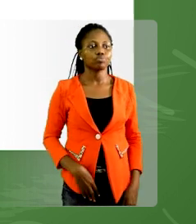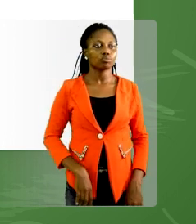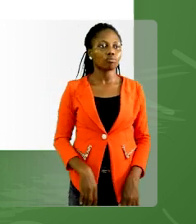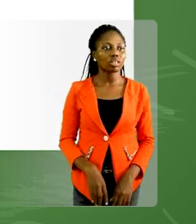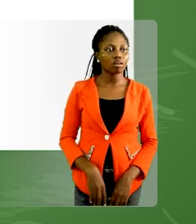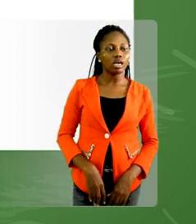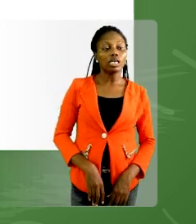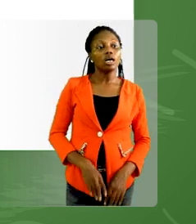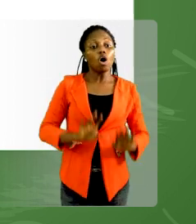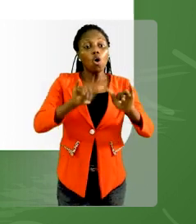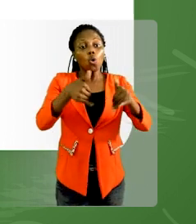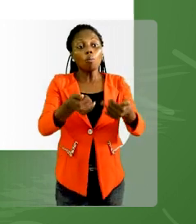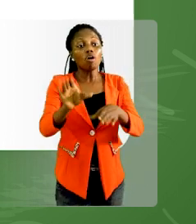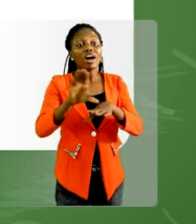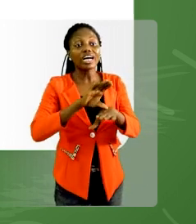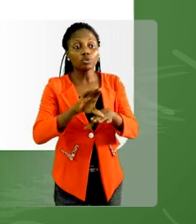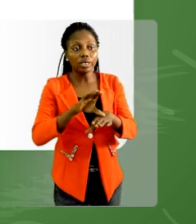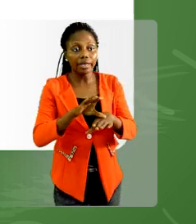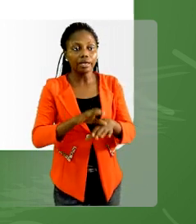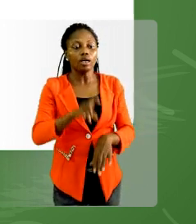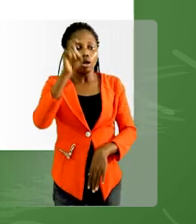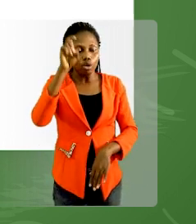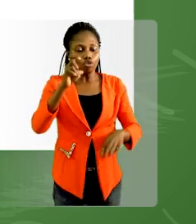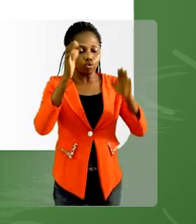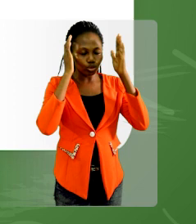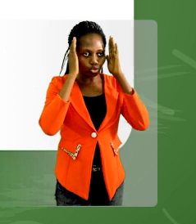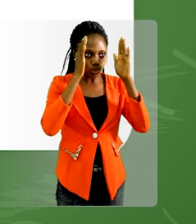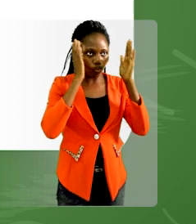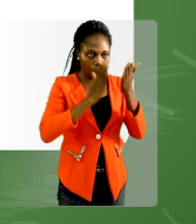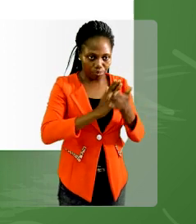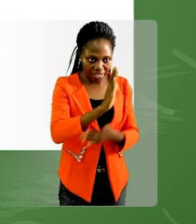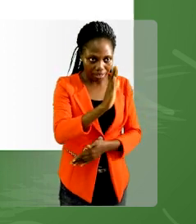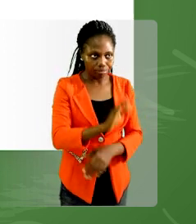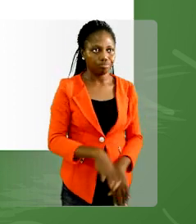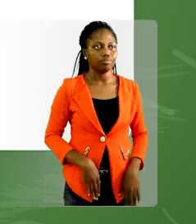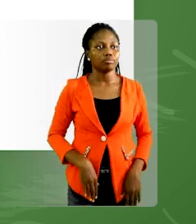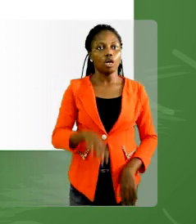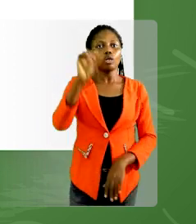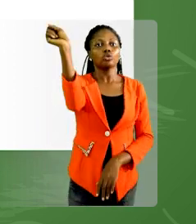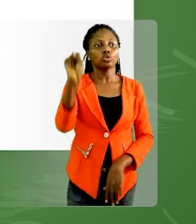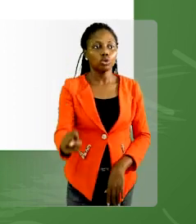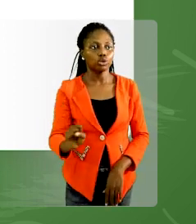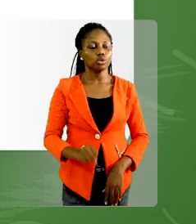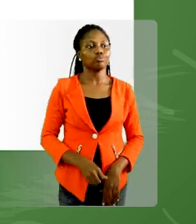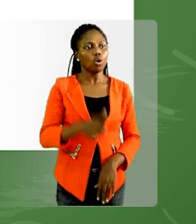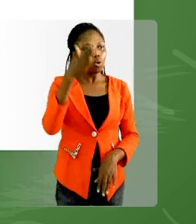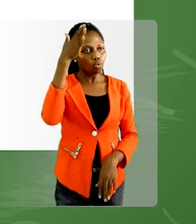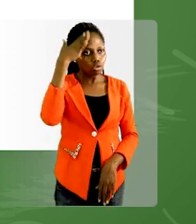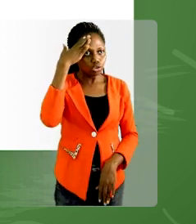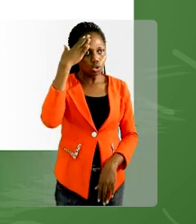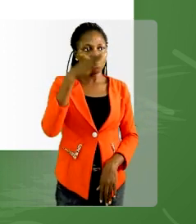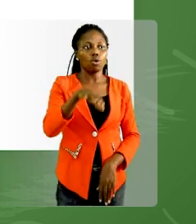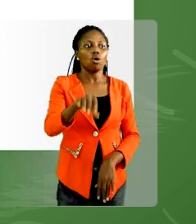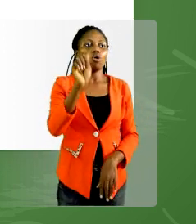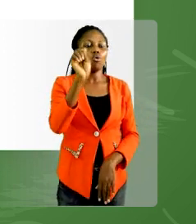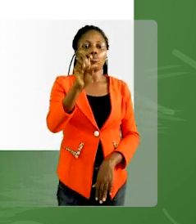comment procède-t-on? C'est ce que nous allons voir maintenant dans la solution. Donc pour cela, considérons un point M du